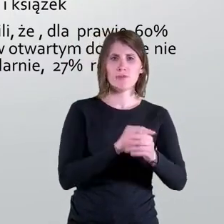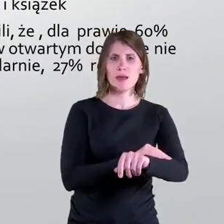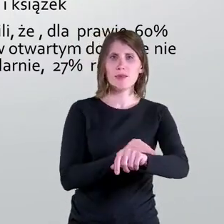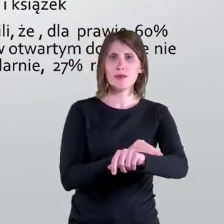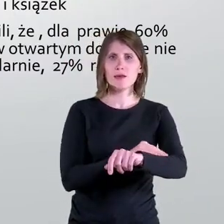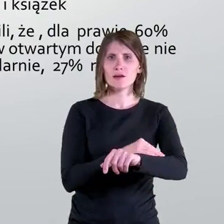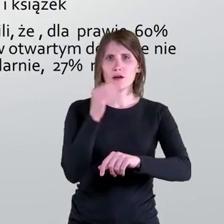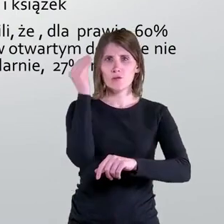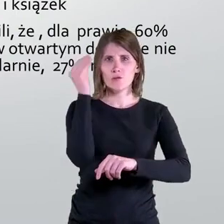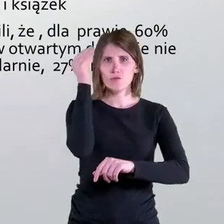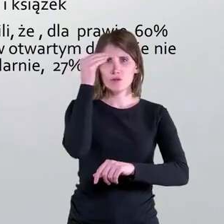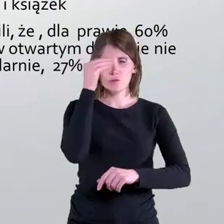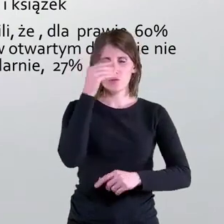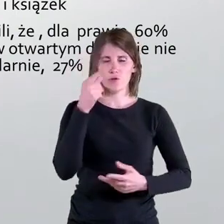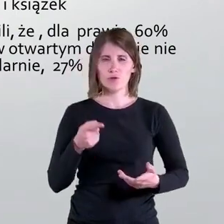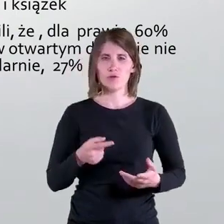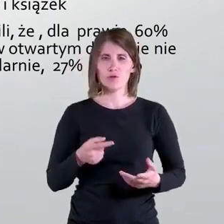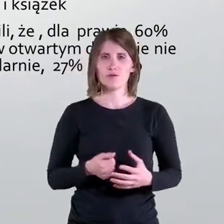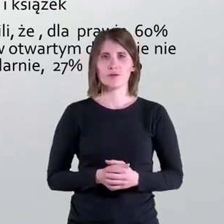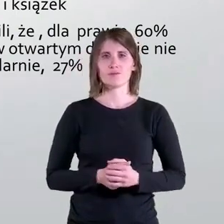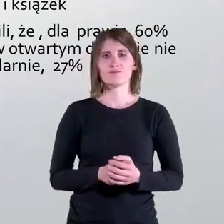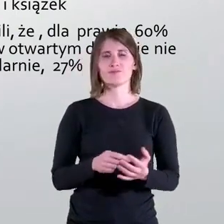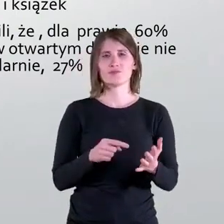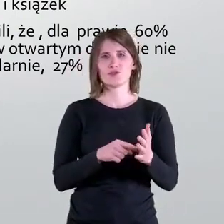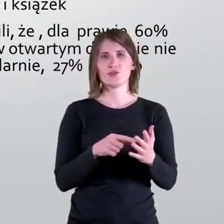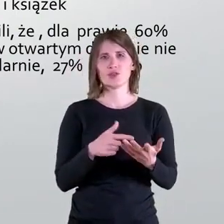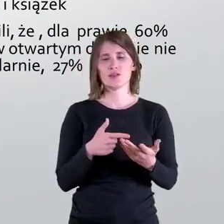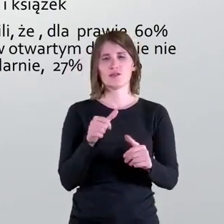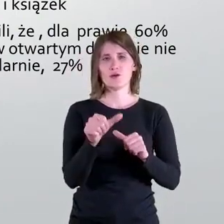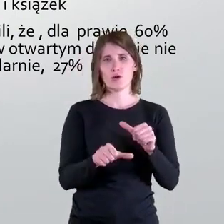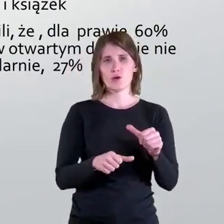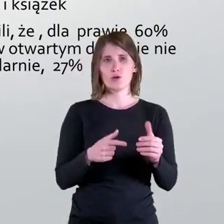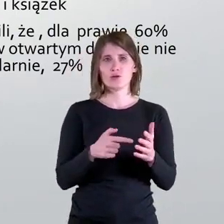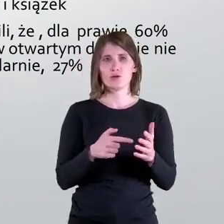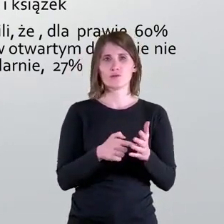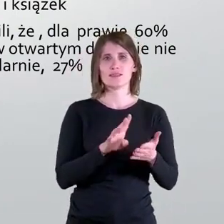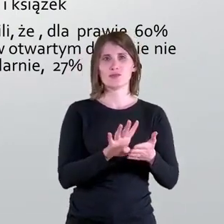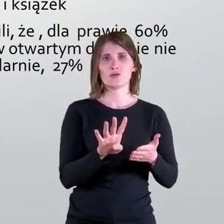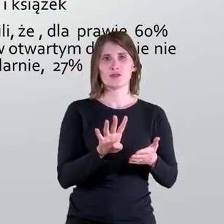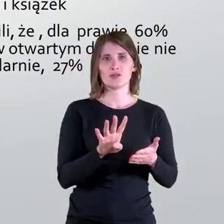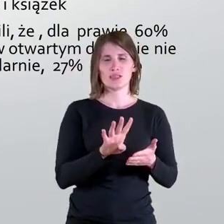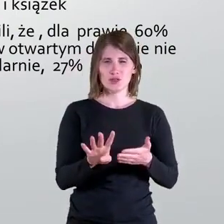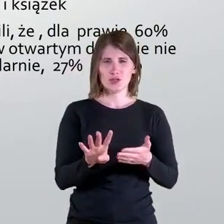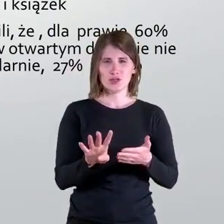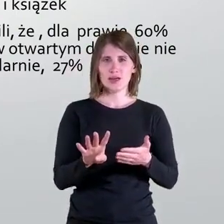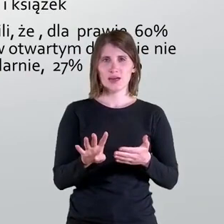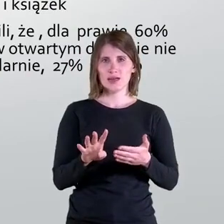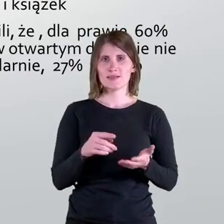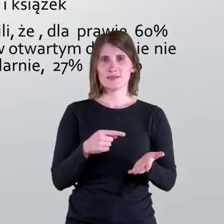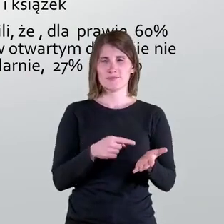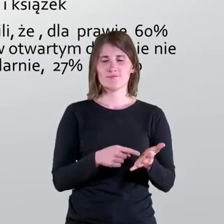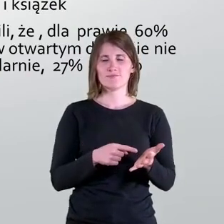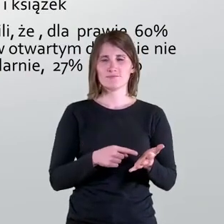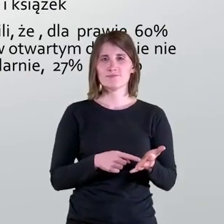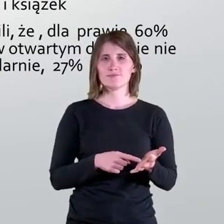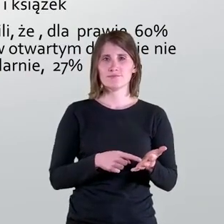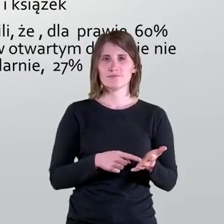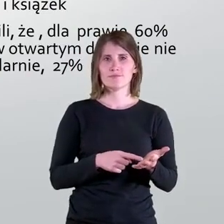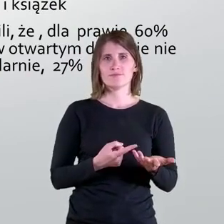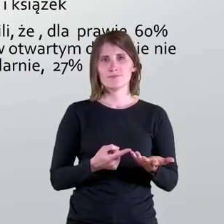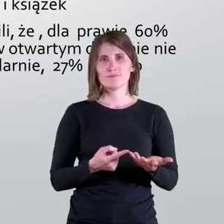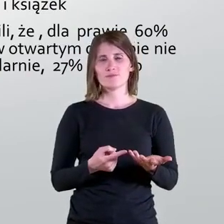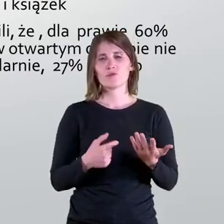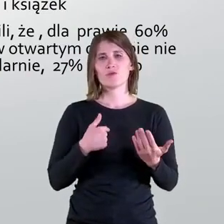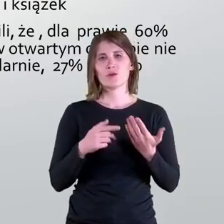pojęciem Dlatego rok temu Gdy masz Resztę Oczywiście tutaj